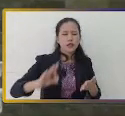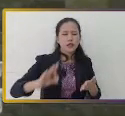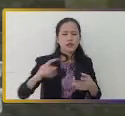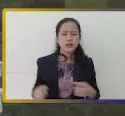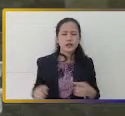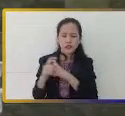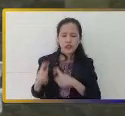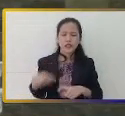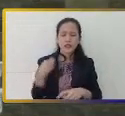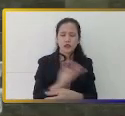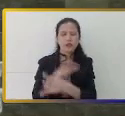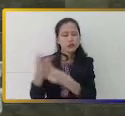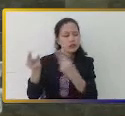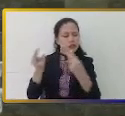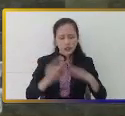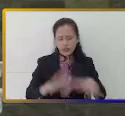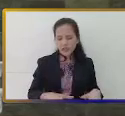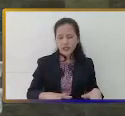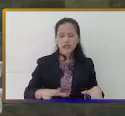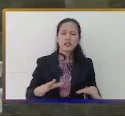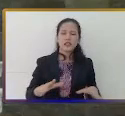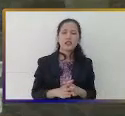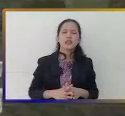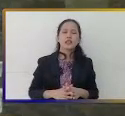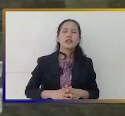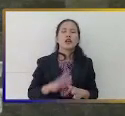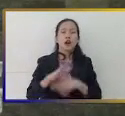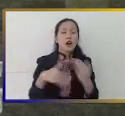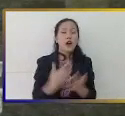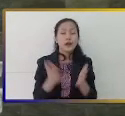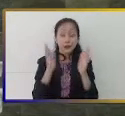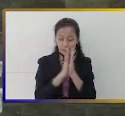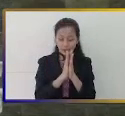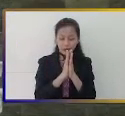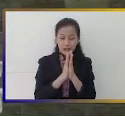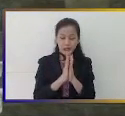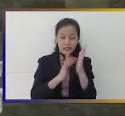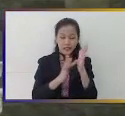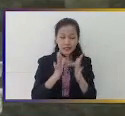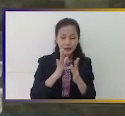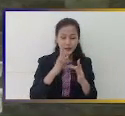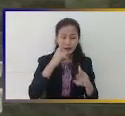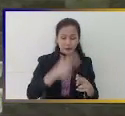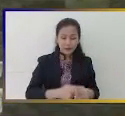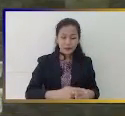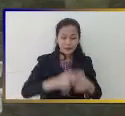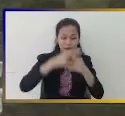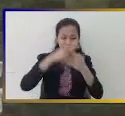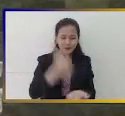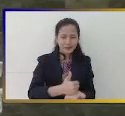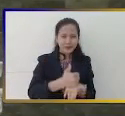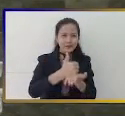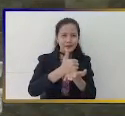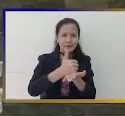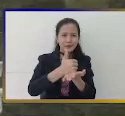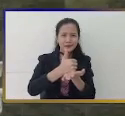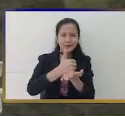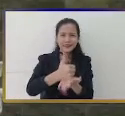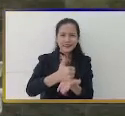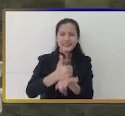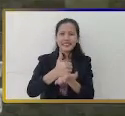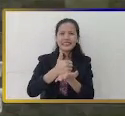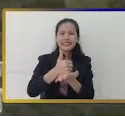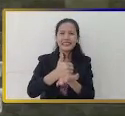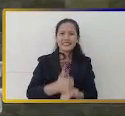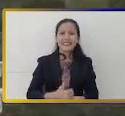mga pagkukulang pagkakasala na ayon po nagawa ng sabit ni isip. Ito po lahat ang ayon pong samot dalangin sa matamis na pangalan ni Jesus. Amen.